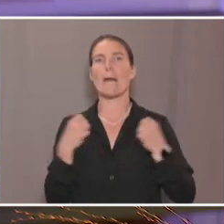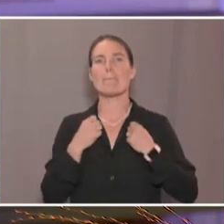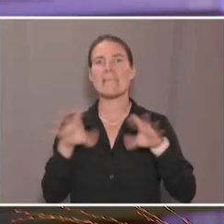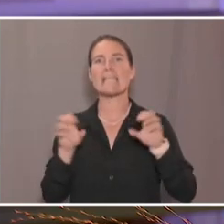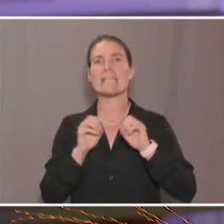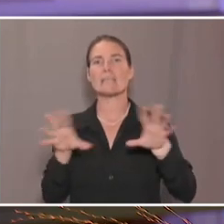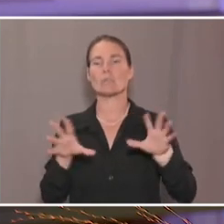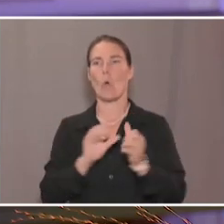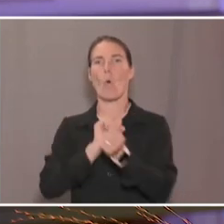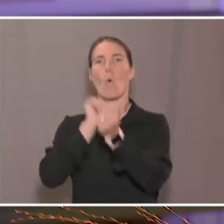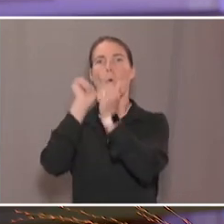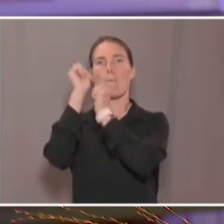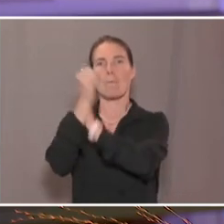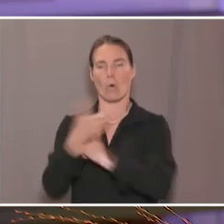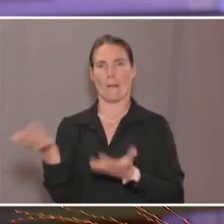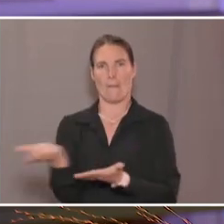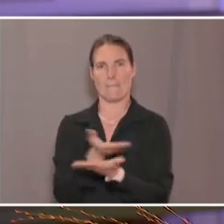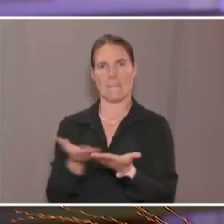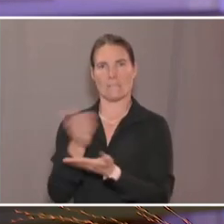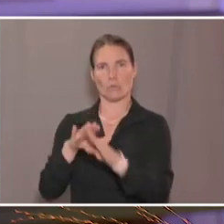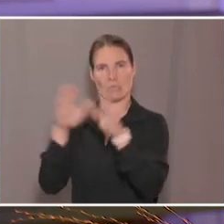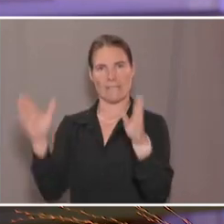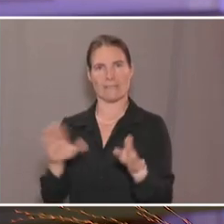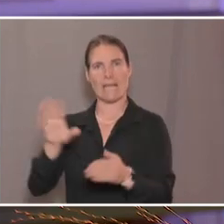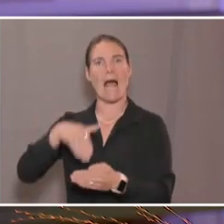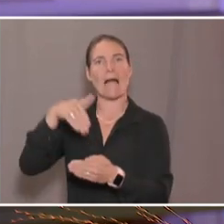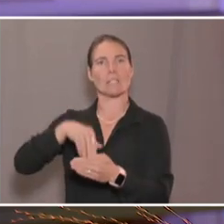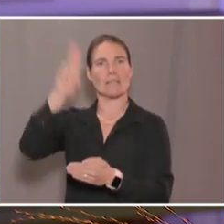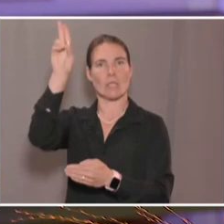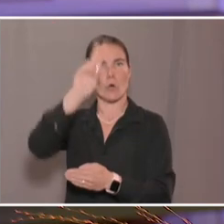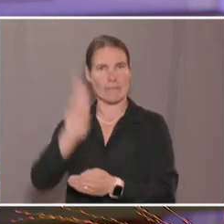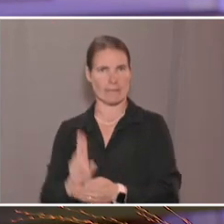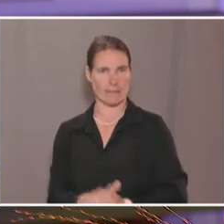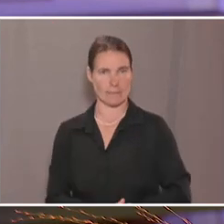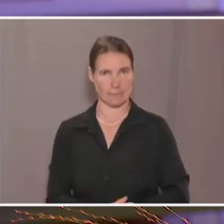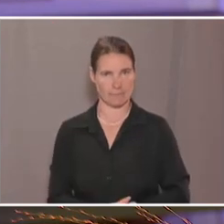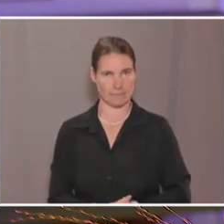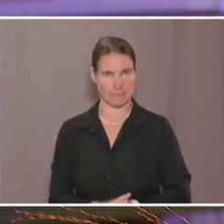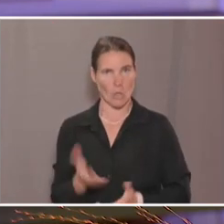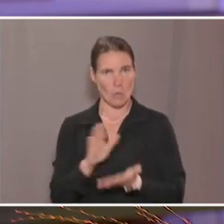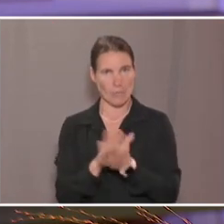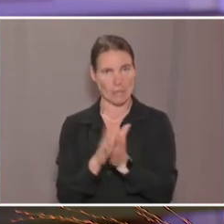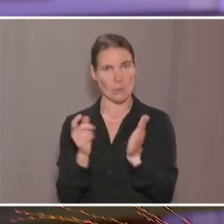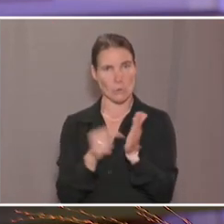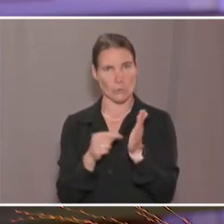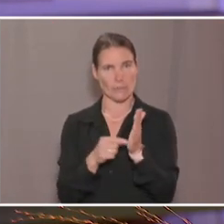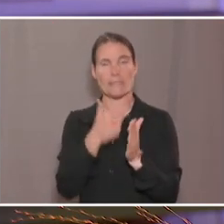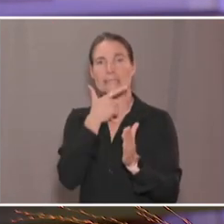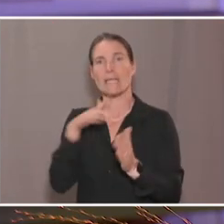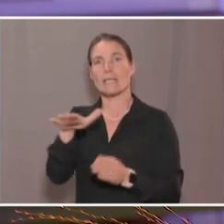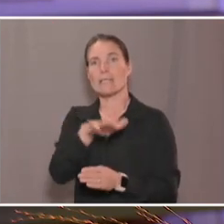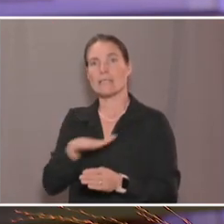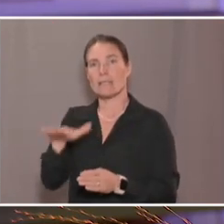den Umbau des Bildungswesens einschließlich der Universitäten. Aus pragmatischen Gründen ließen die Briten